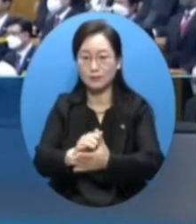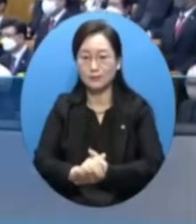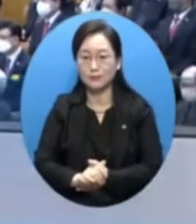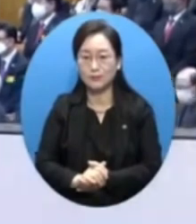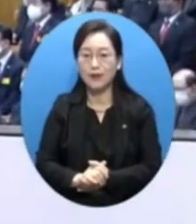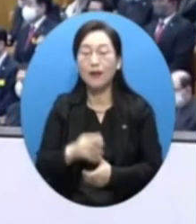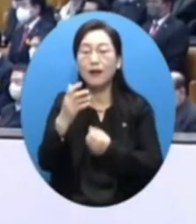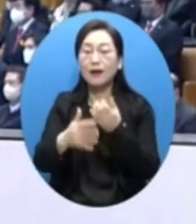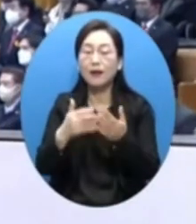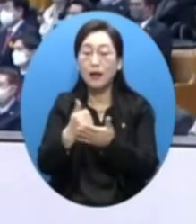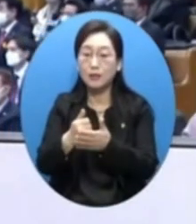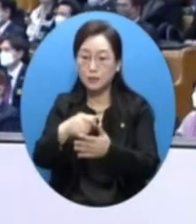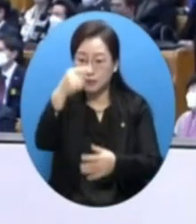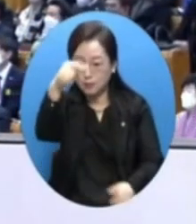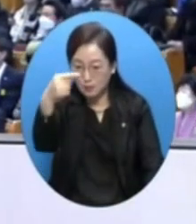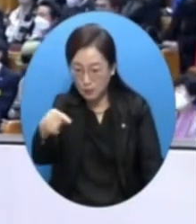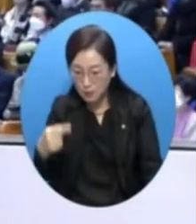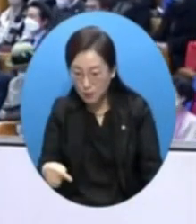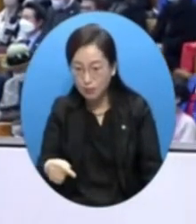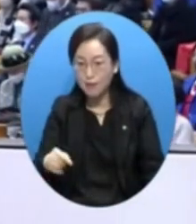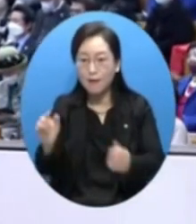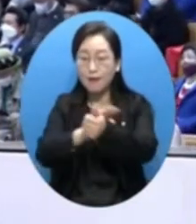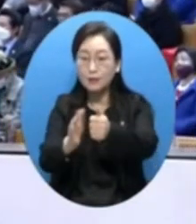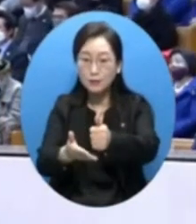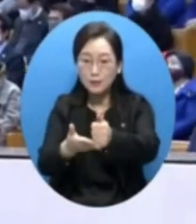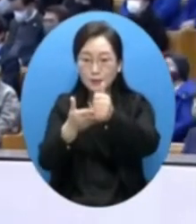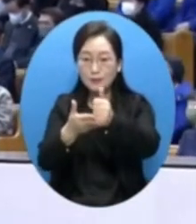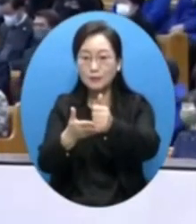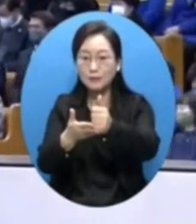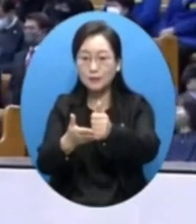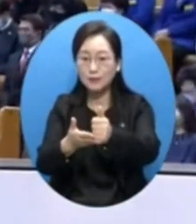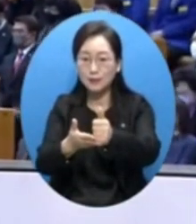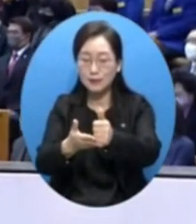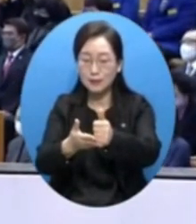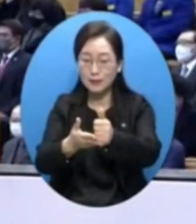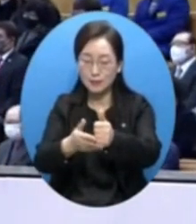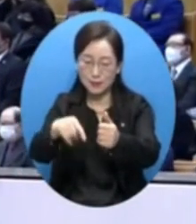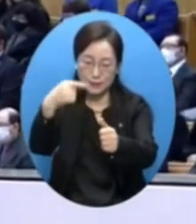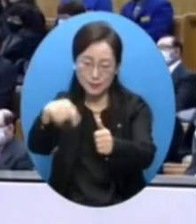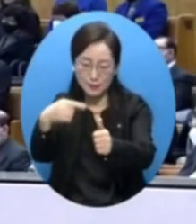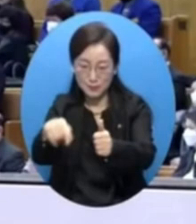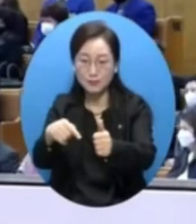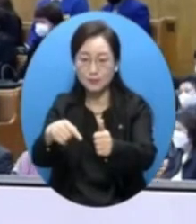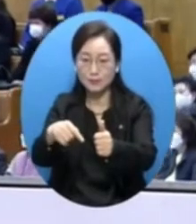이렇게 하나님의 섬기라고 하나님을 섬기는 그 지침